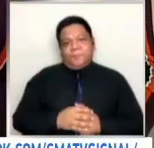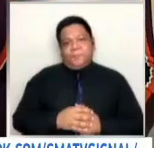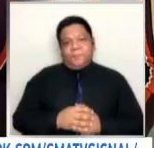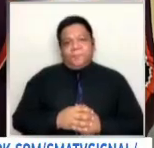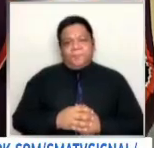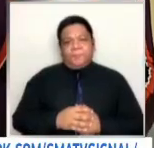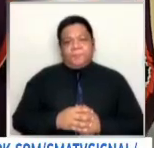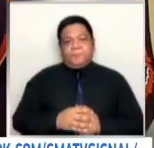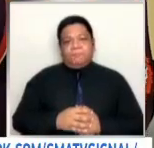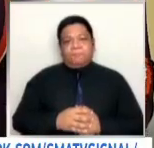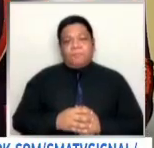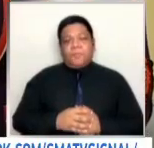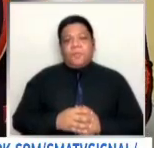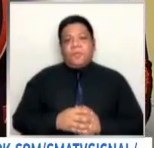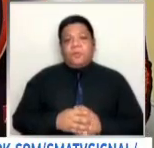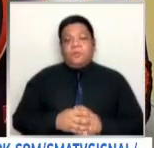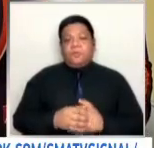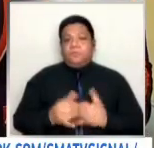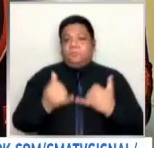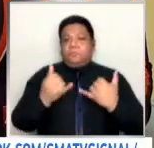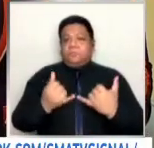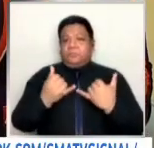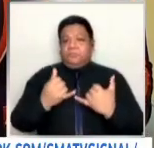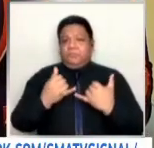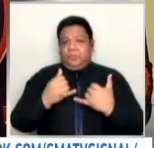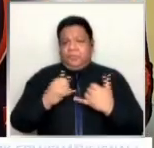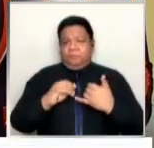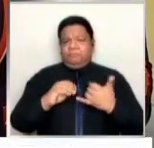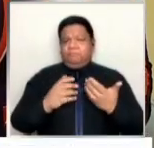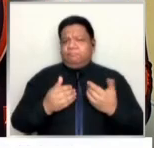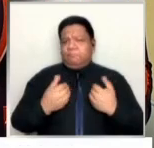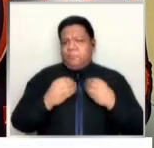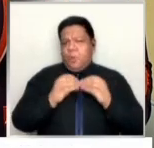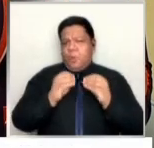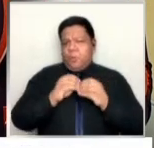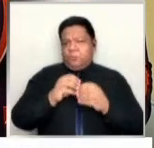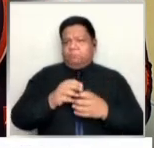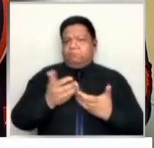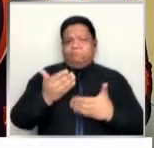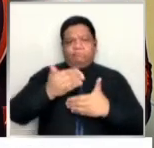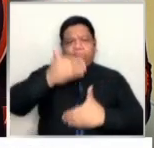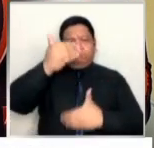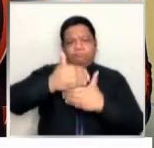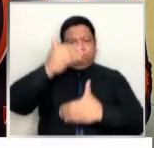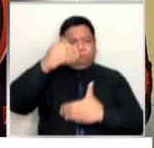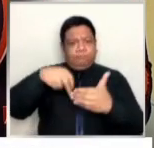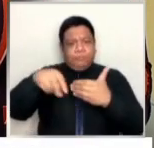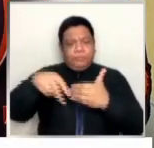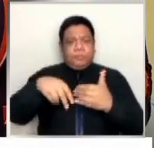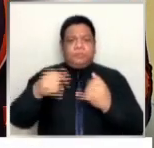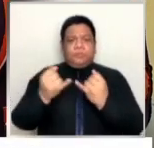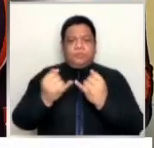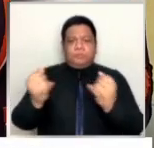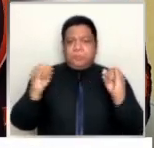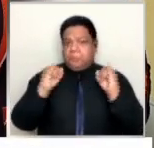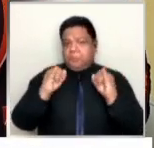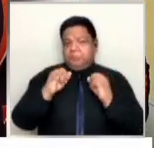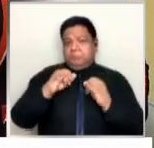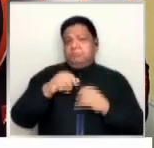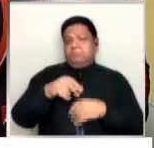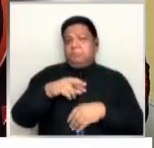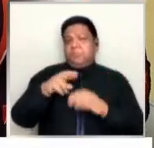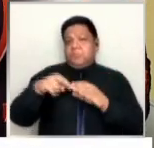Bagamat mas maluwag ang checkpoint sa boundary ng Metro Manila at Rizal, may ilan pa rin nasita dahil po sa paglabag sa curfew at